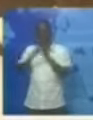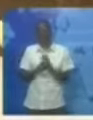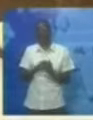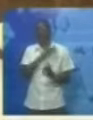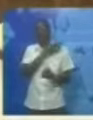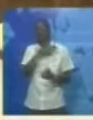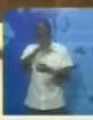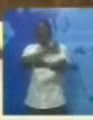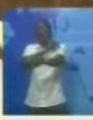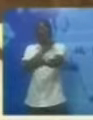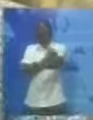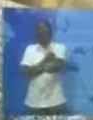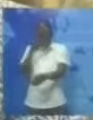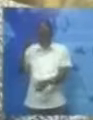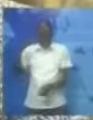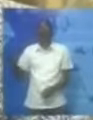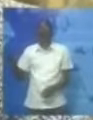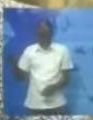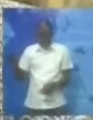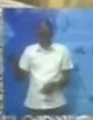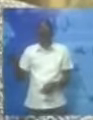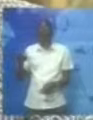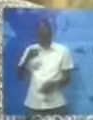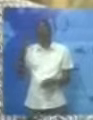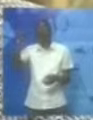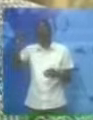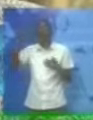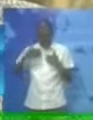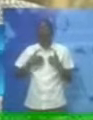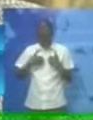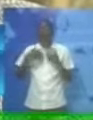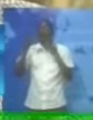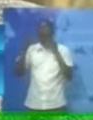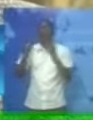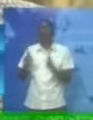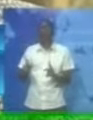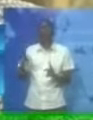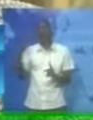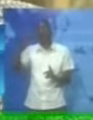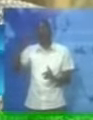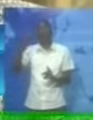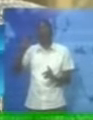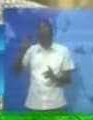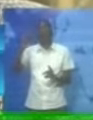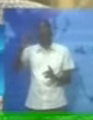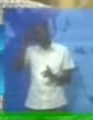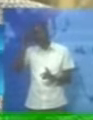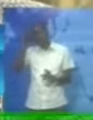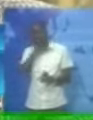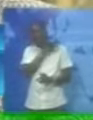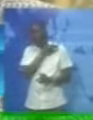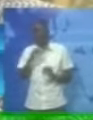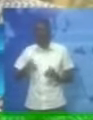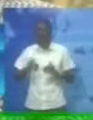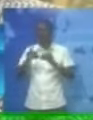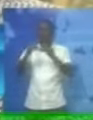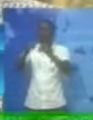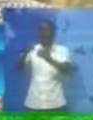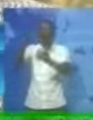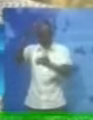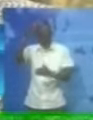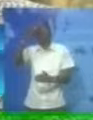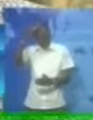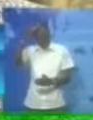autorités burkinabées. Nous considérons qu'il y a une vision, il y a une volonté politique très forte, il y a des avancées, il faut